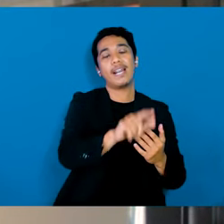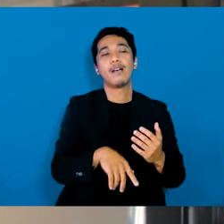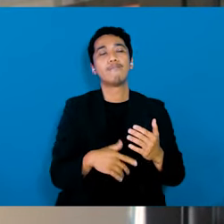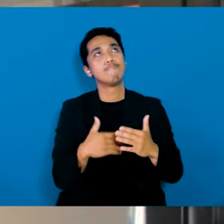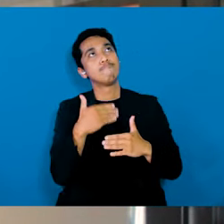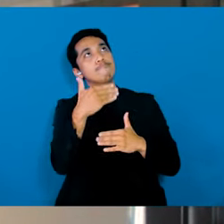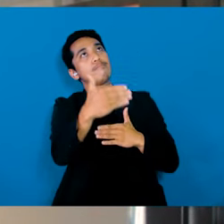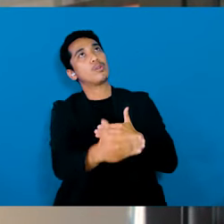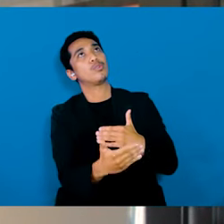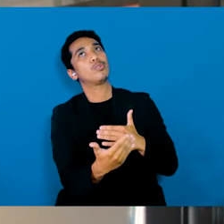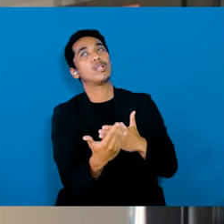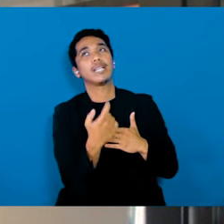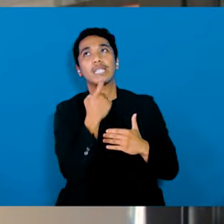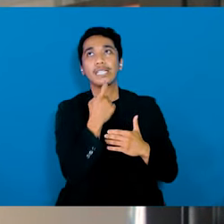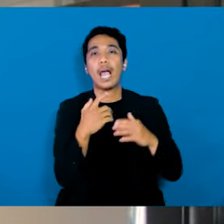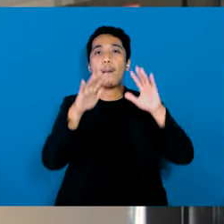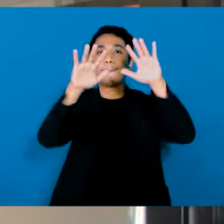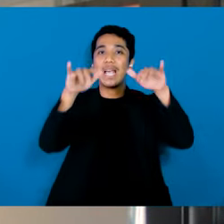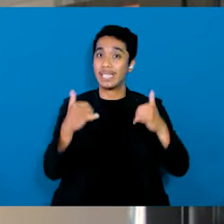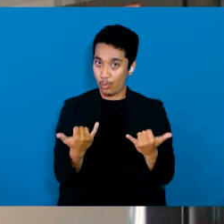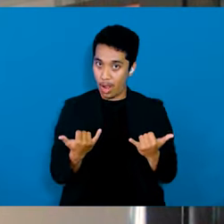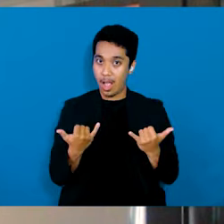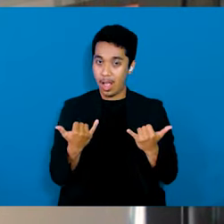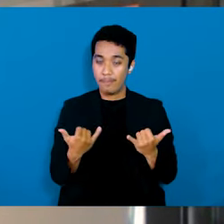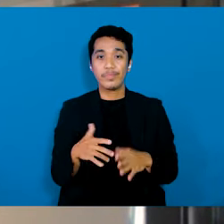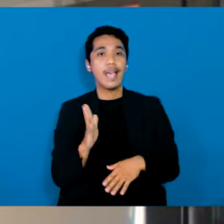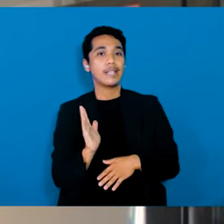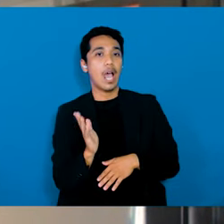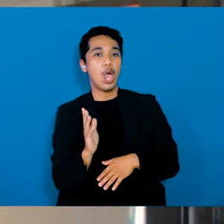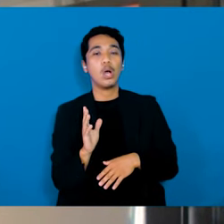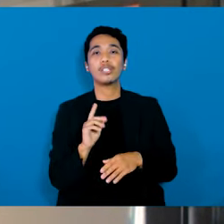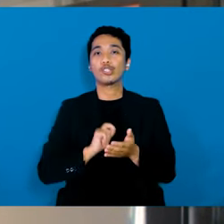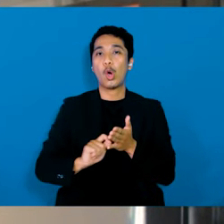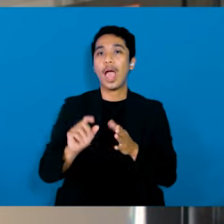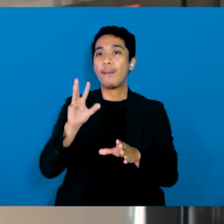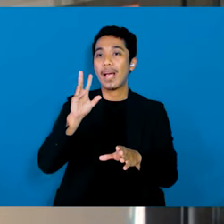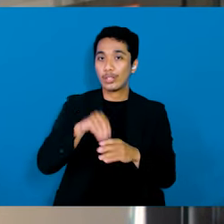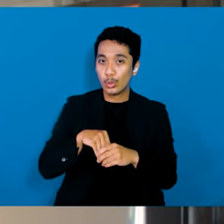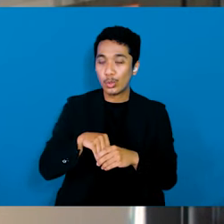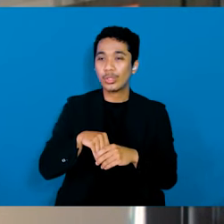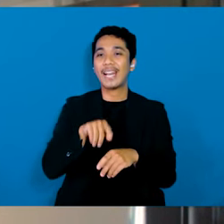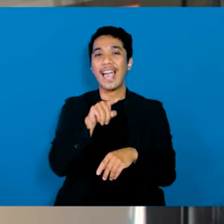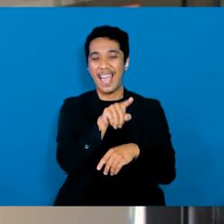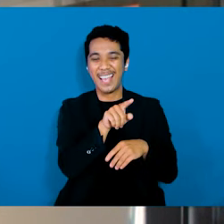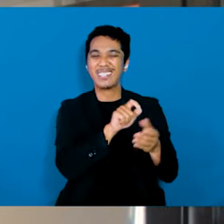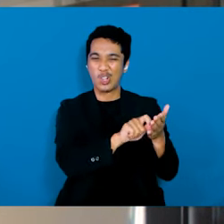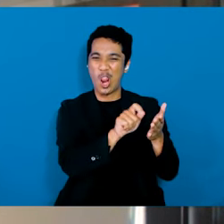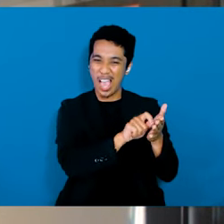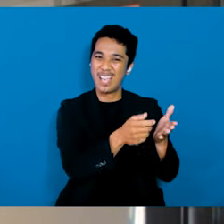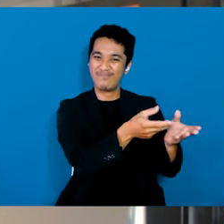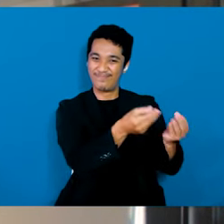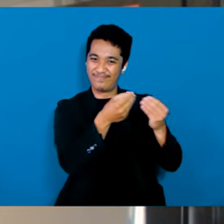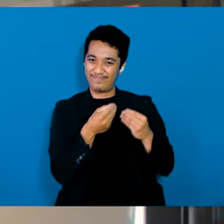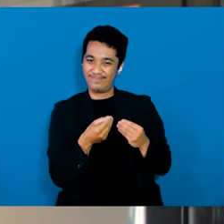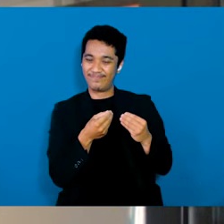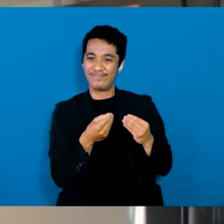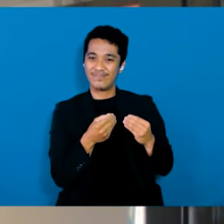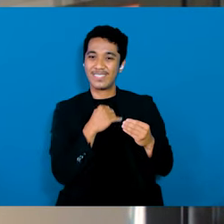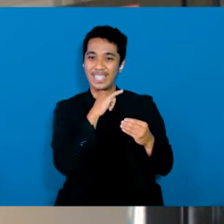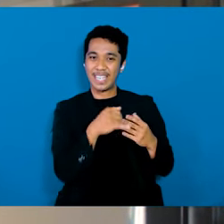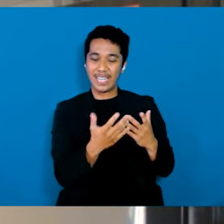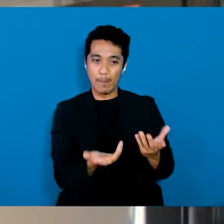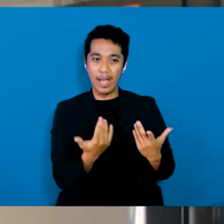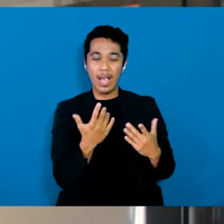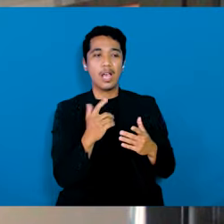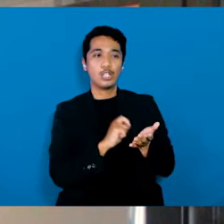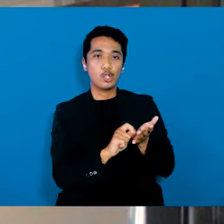kemudian soal apa namanya beasiswa itu, kalau sudah masuk sekolah dijatuhkannya di sekolah. Jadi apa namanya